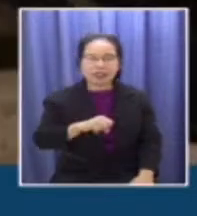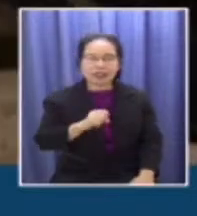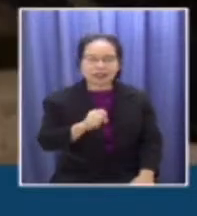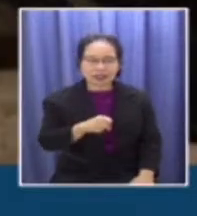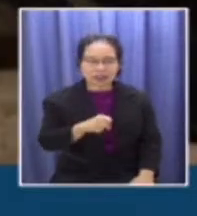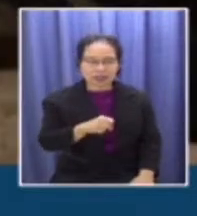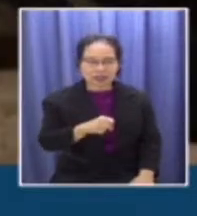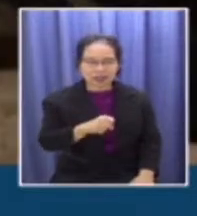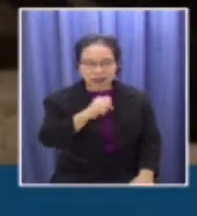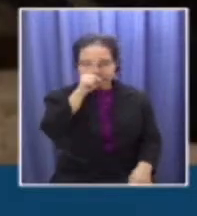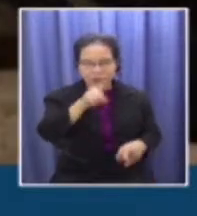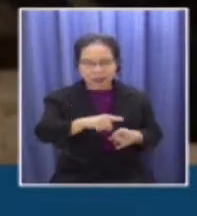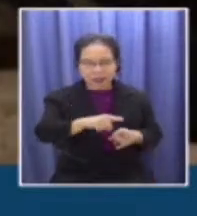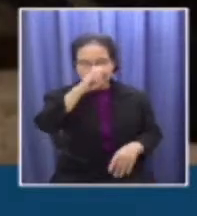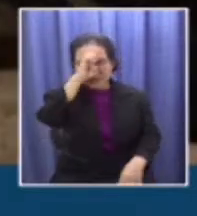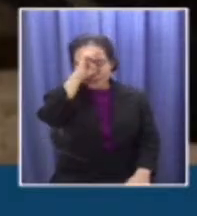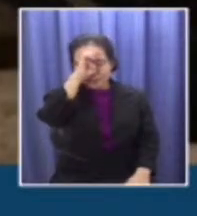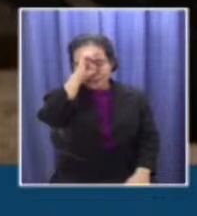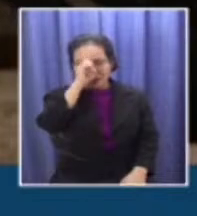kɔkɔa